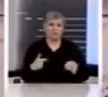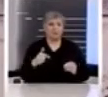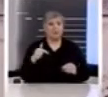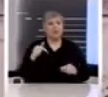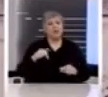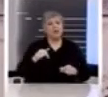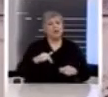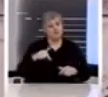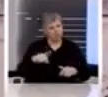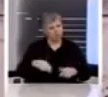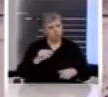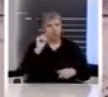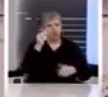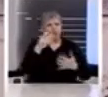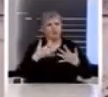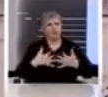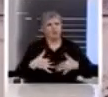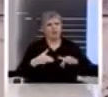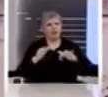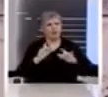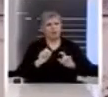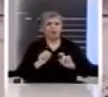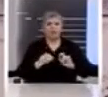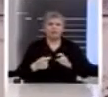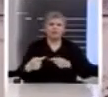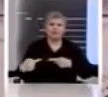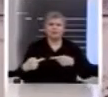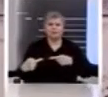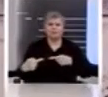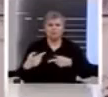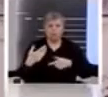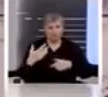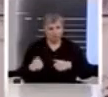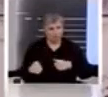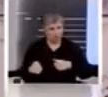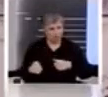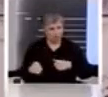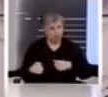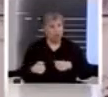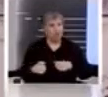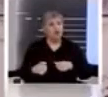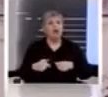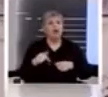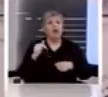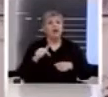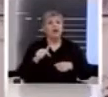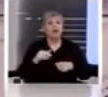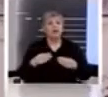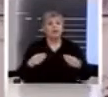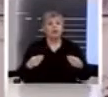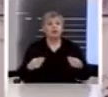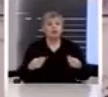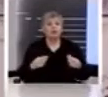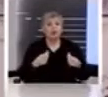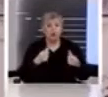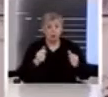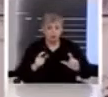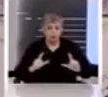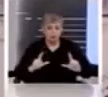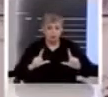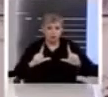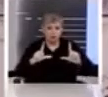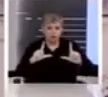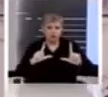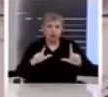Βουλή, έστω και μέσα από την αντιπαράθεσή μας, από το να γίνει όχημα δημιουργίας εντυπώσεως και